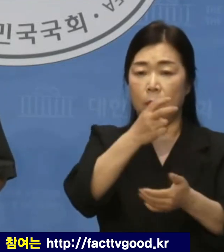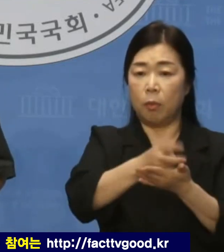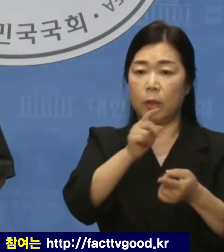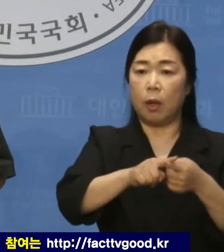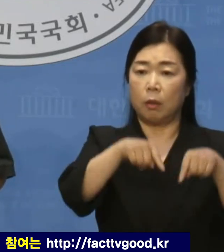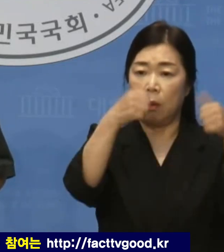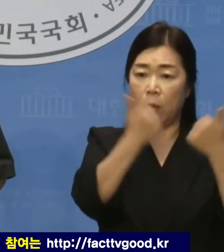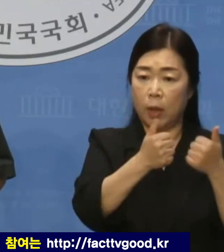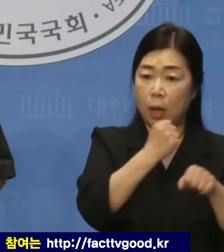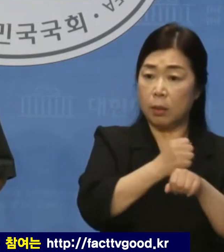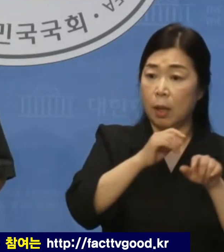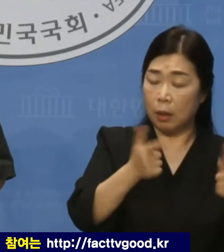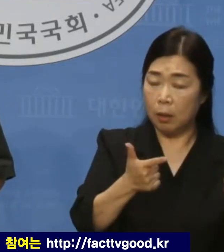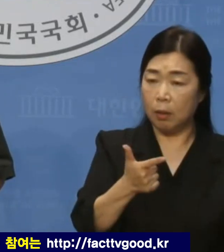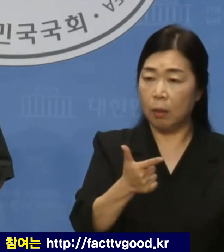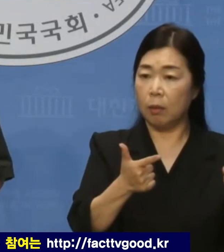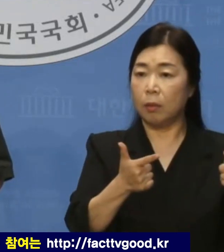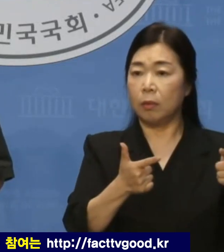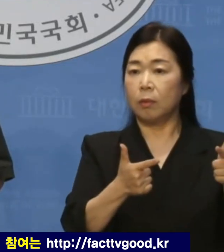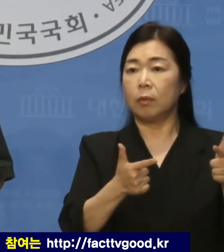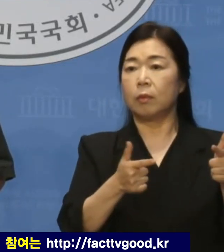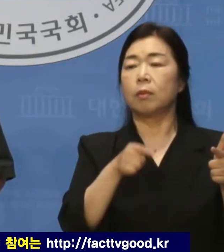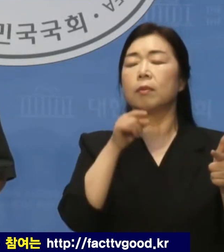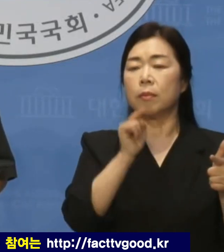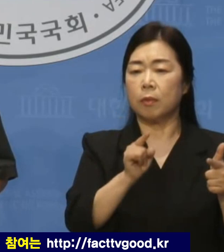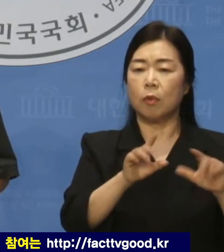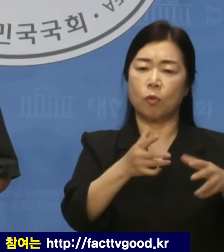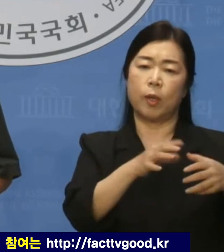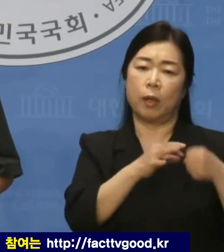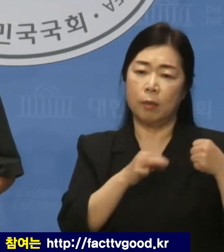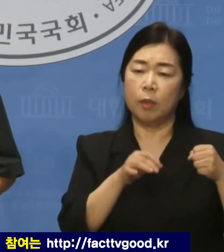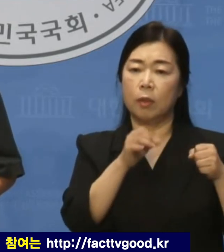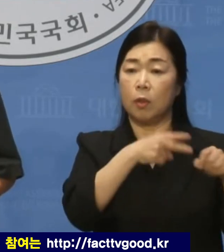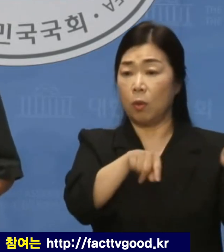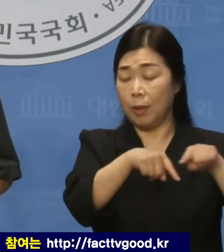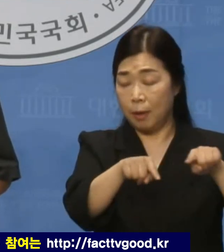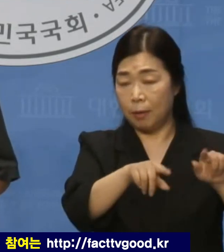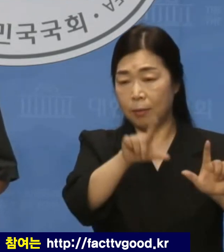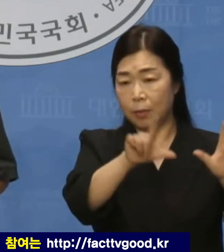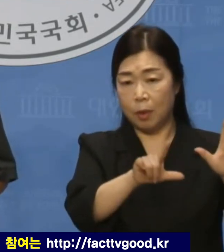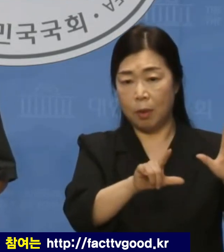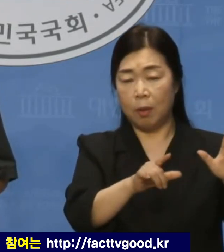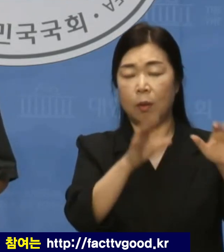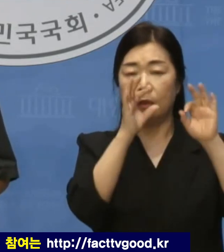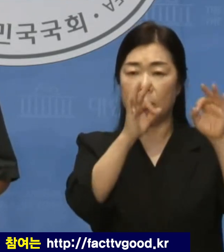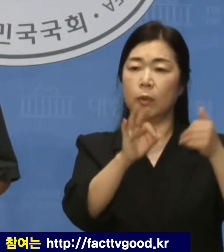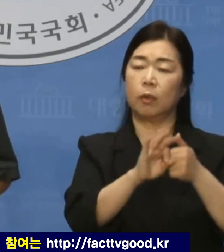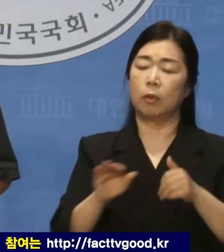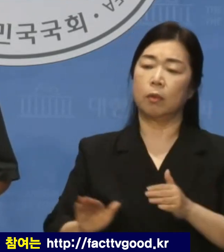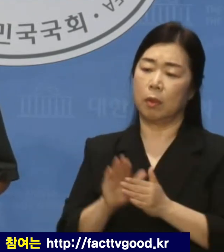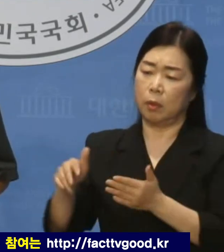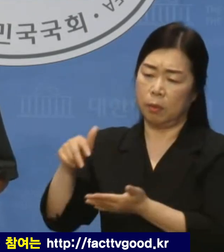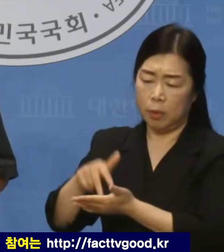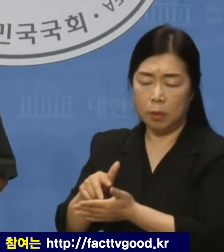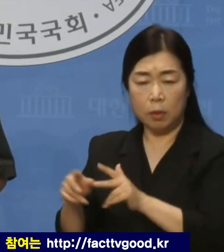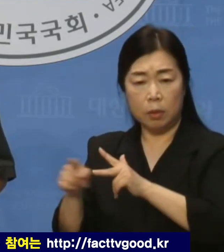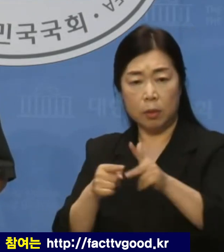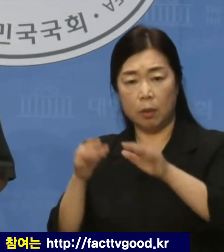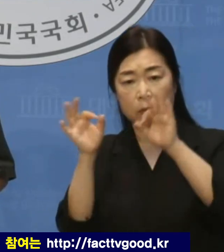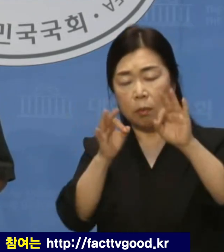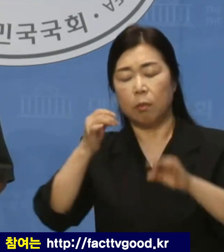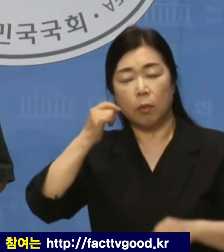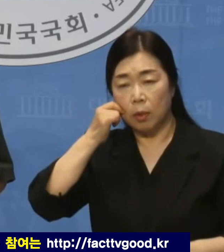대한 논의조차 하지 않겠다라고 하는 국민의힘 여당의 입장에 대해서는 유가족들은 사실